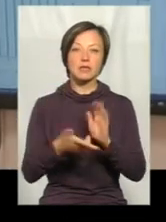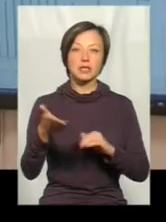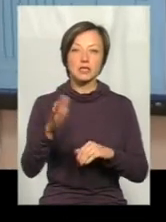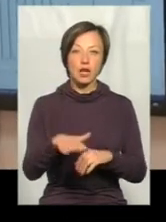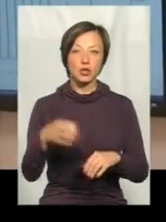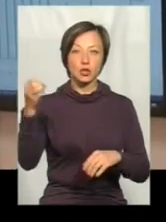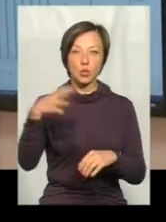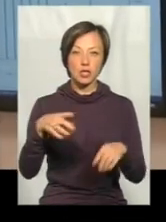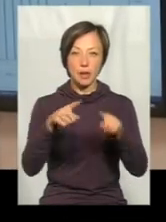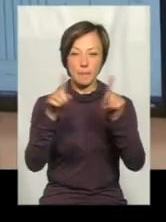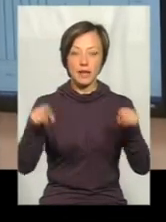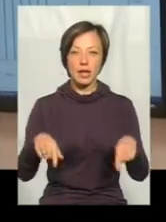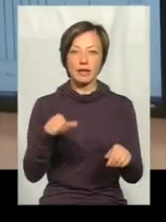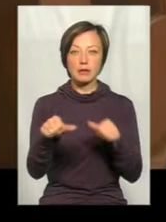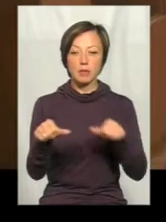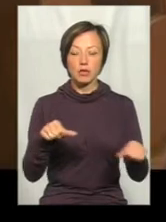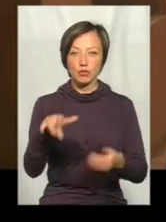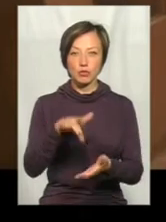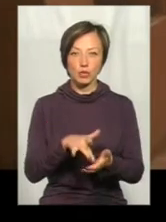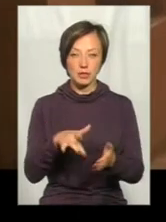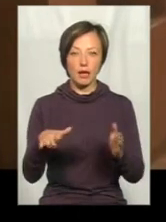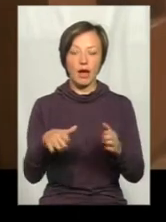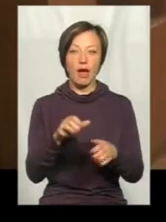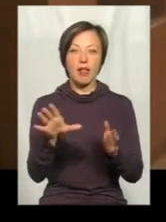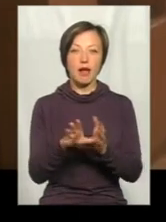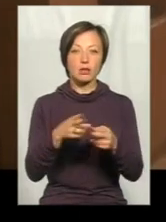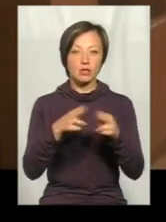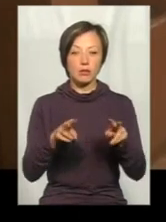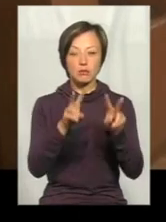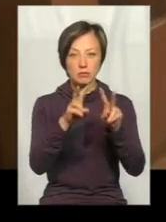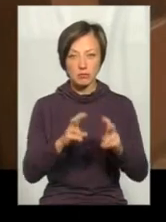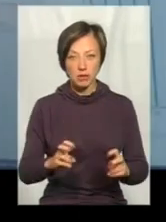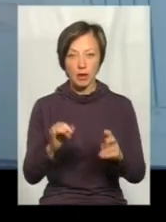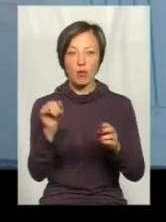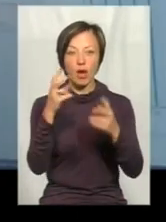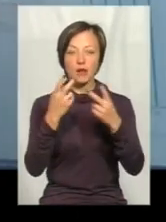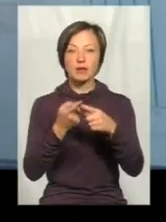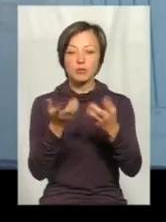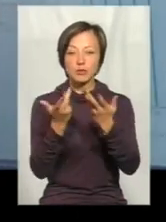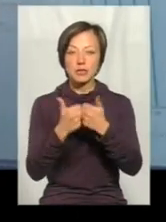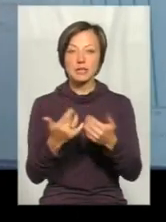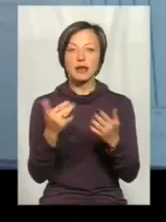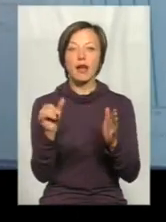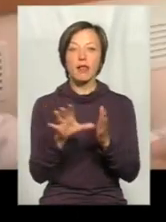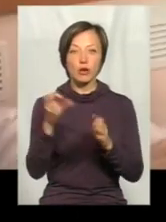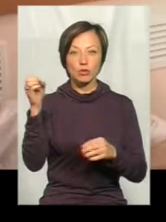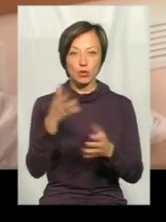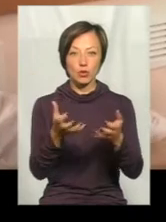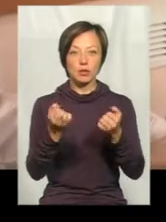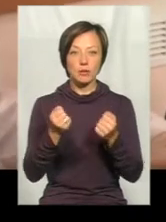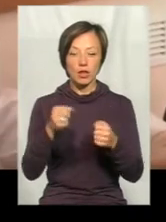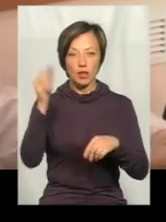А це диспетчерський пункт електростанції. Звідси можна простежити та проаналізувати, скільки енергії сонця отримує навчальний заклад. На